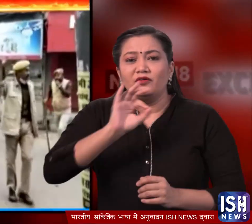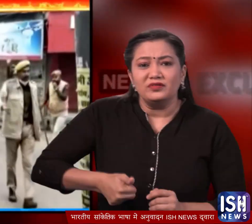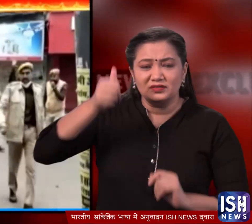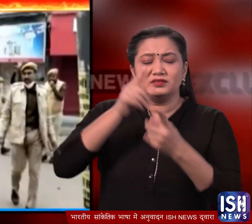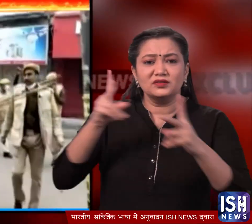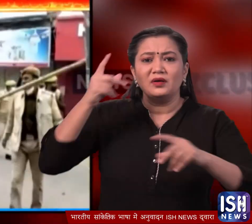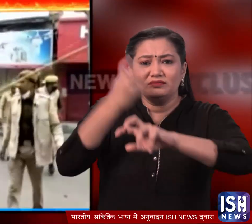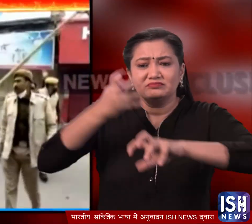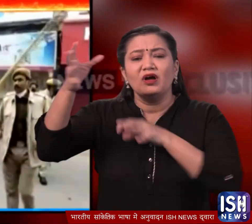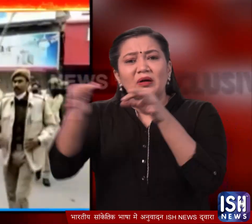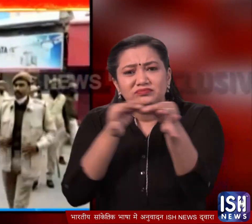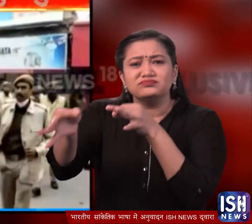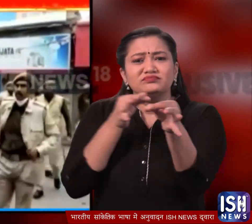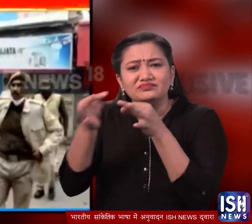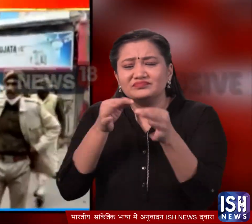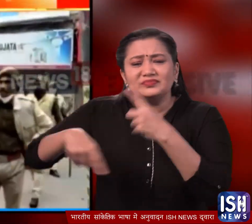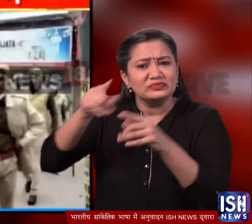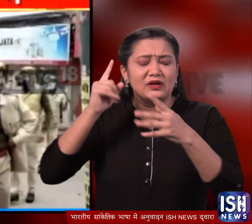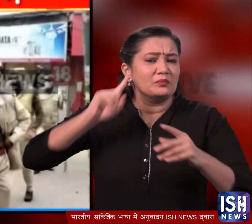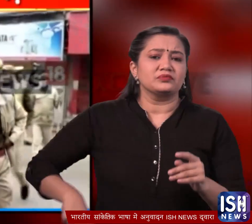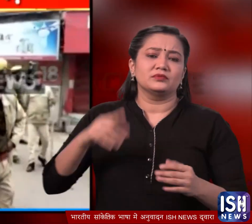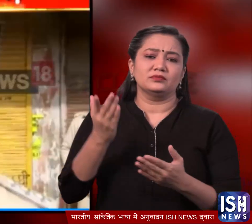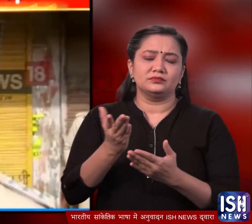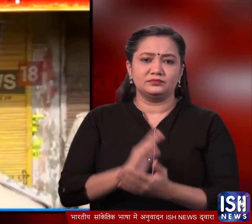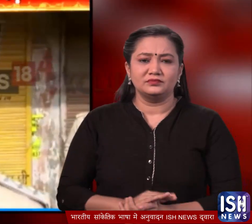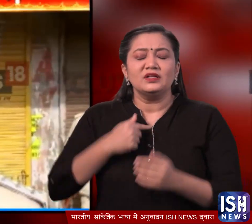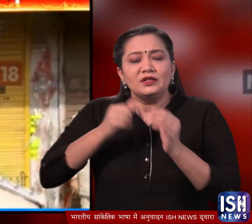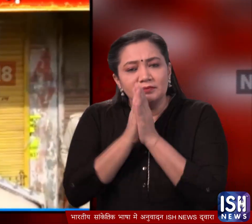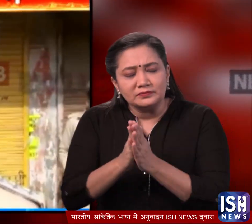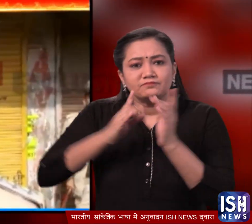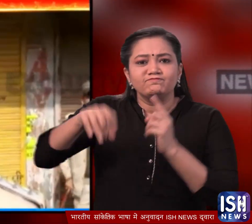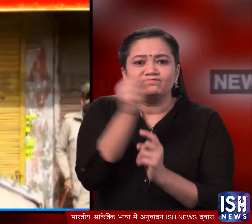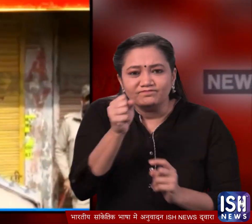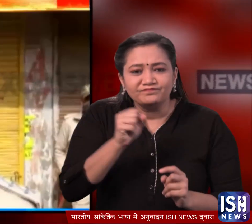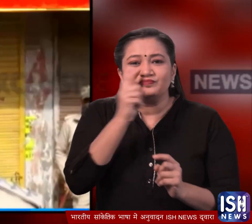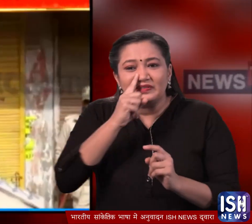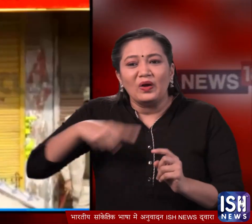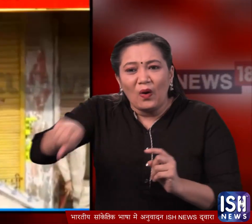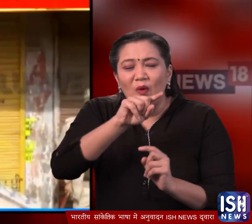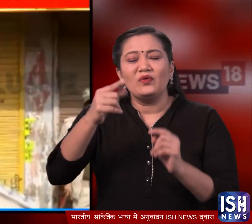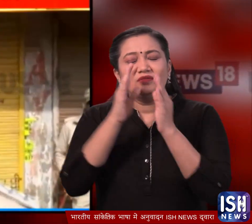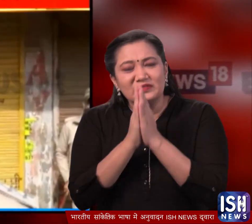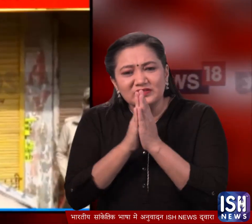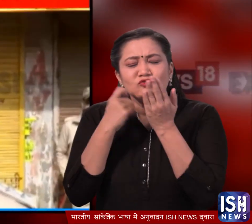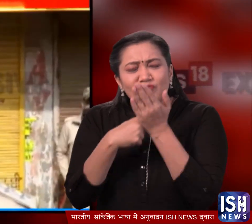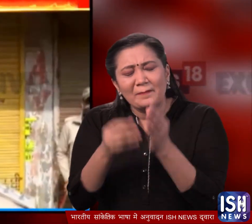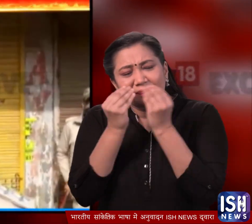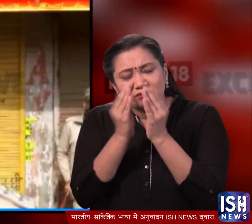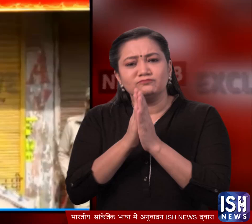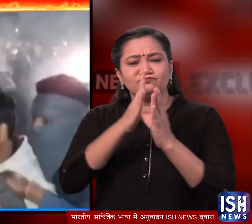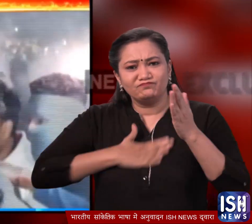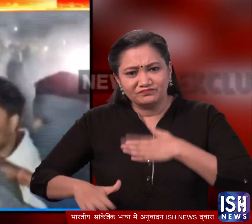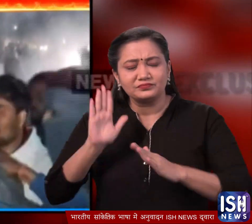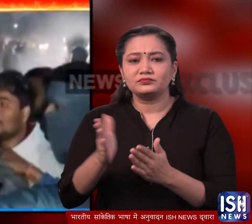अधिकारियों ने पथराव कर रहे लोगों को समझाने की कोशिश की, लेकिन वो नहीं माने। सभी मेरे भाइयों से, बुजुर्गों से, माताओं से अपील करता हूं कि शांति